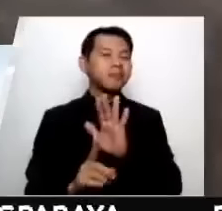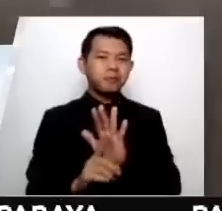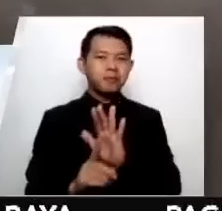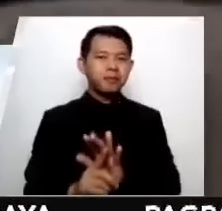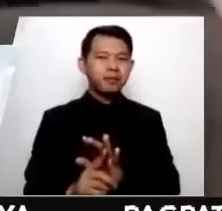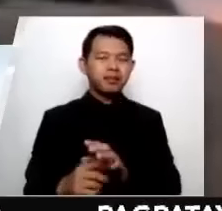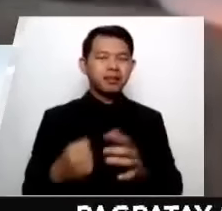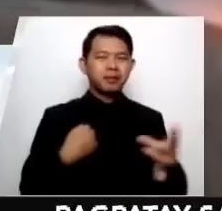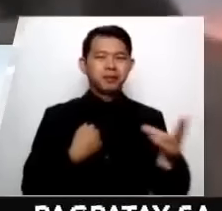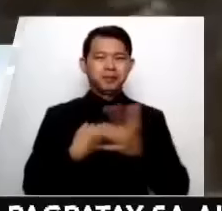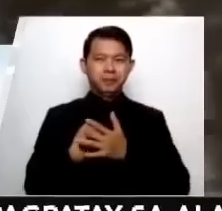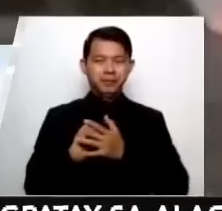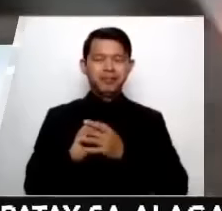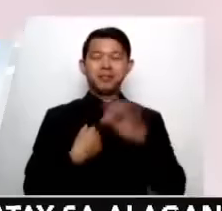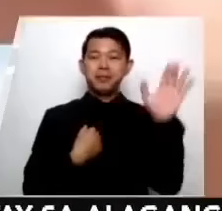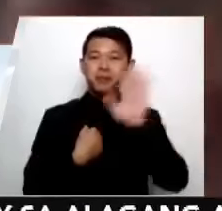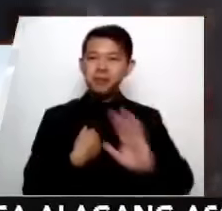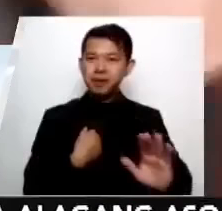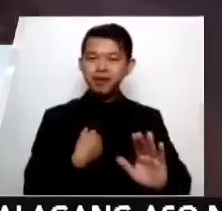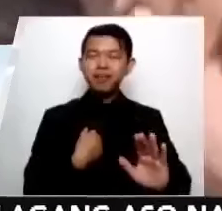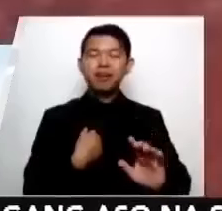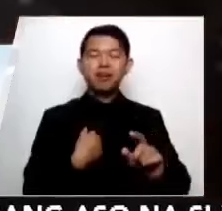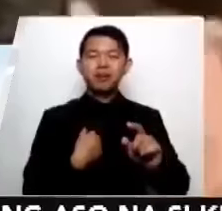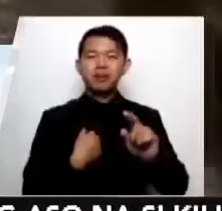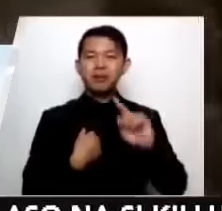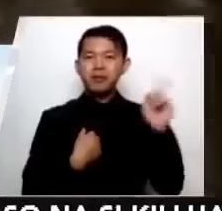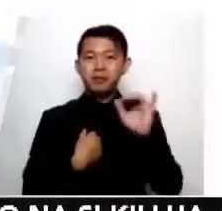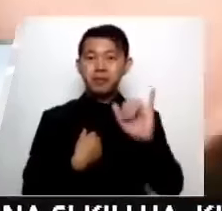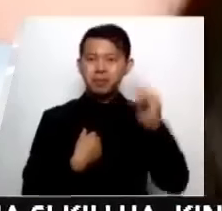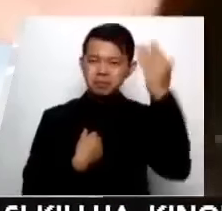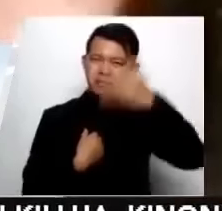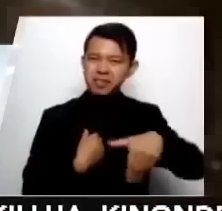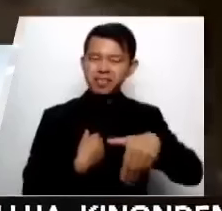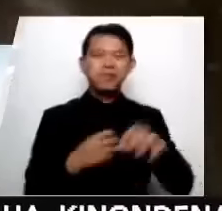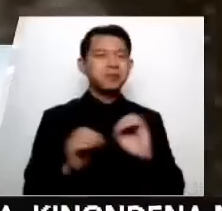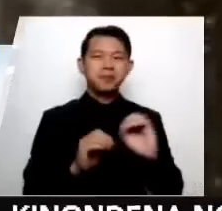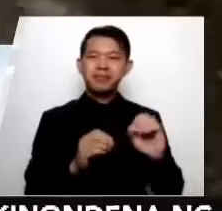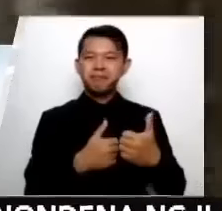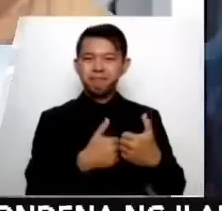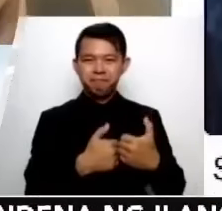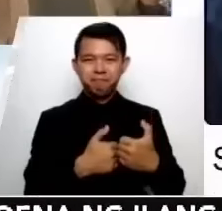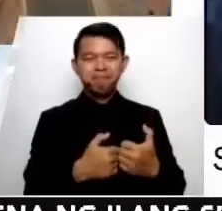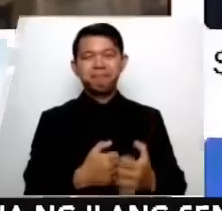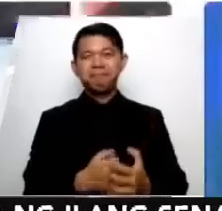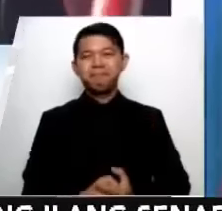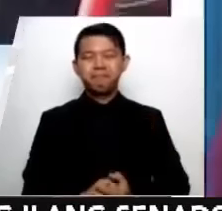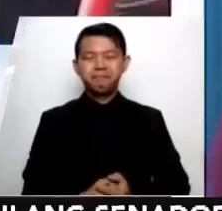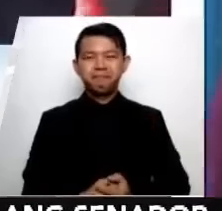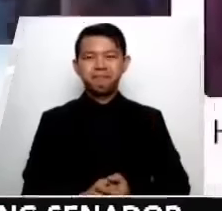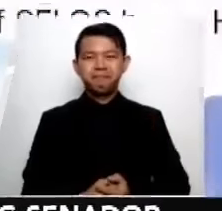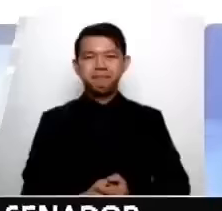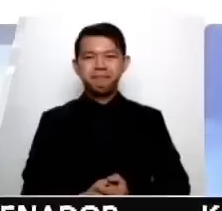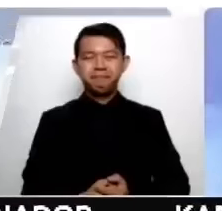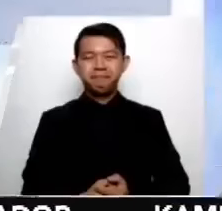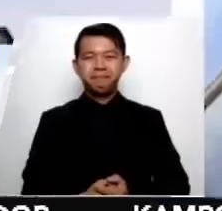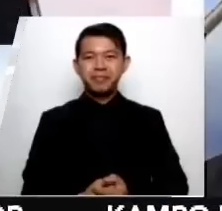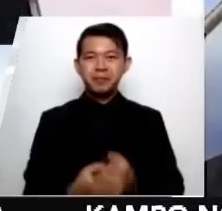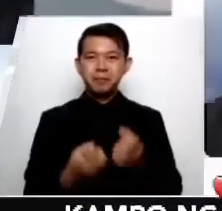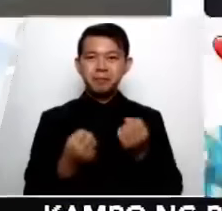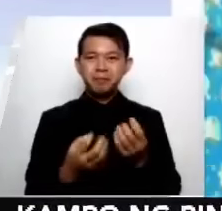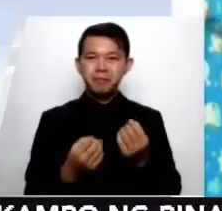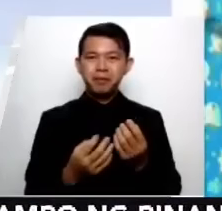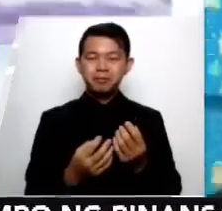forever single, Walang Jowa. Ilang taon ka na, wala ka pang jowa. Dumami rin ang mga Shaira stan